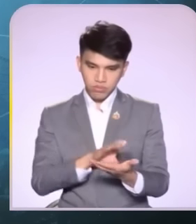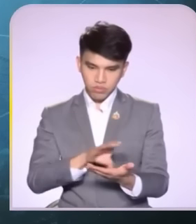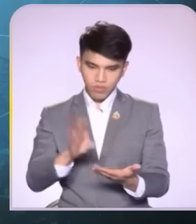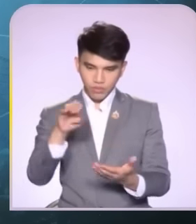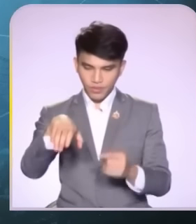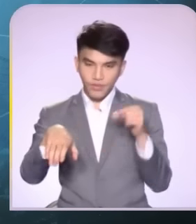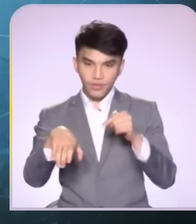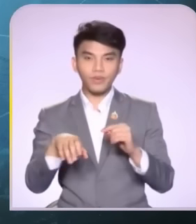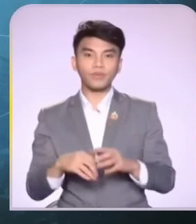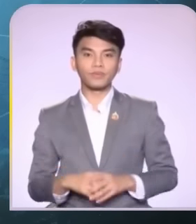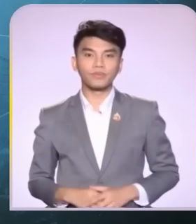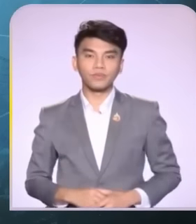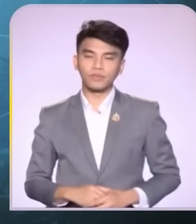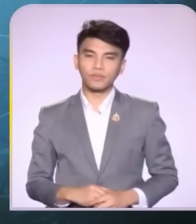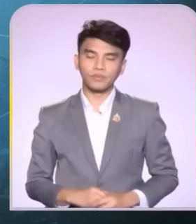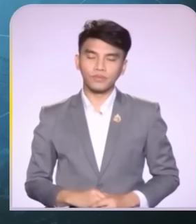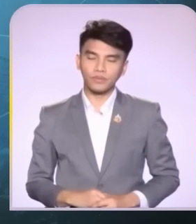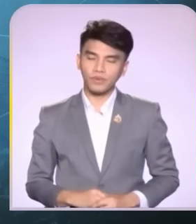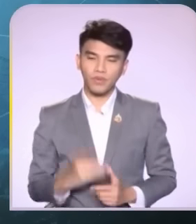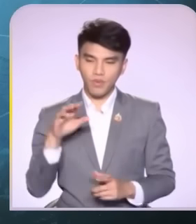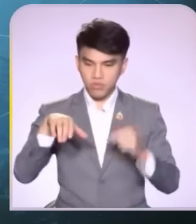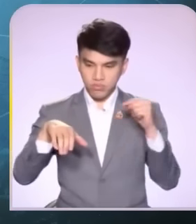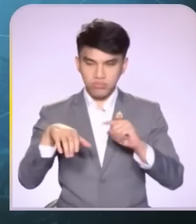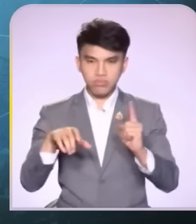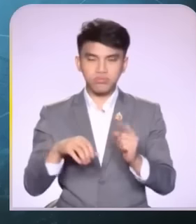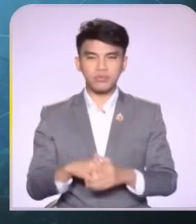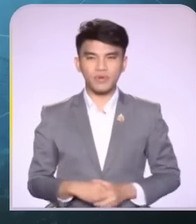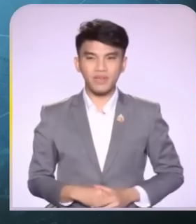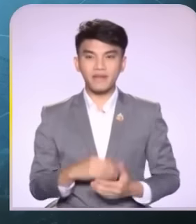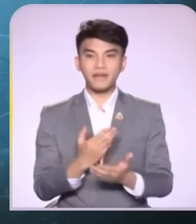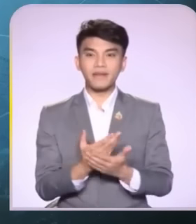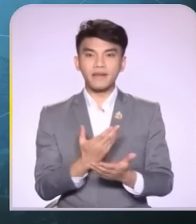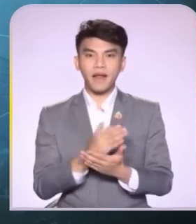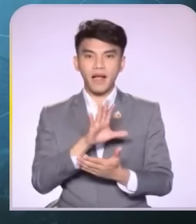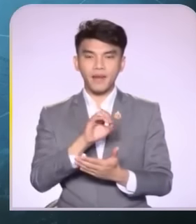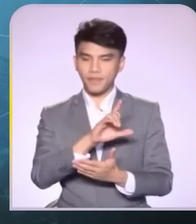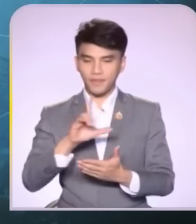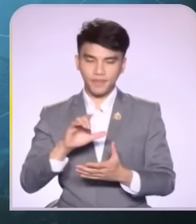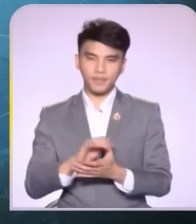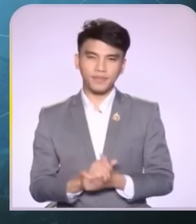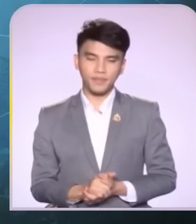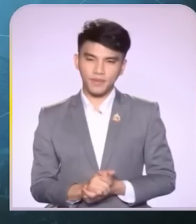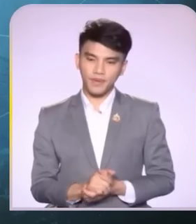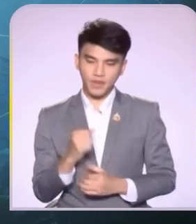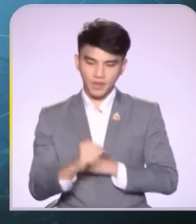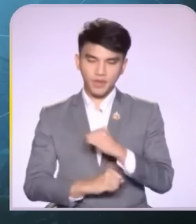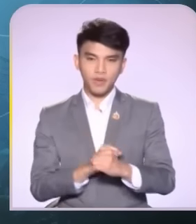ของบริษัทแห่งนี้คุณผู้ชมเขาบอกว่าบริษัทเนี่ยมีทุนจดทะเบียน50ล้านบาทนะคะ